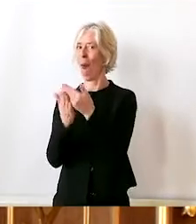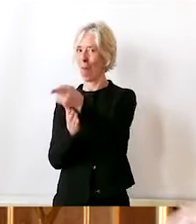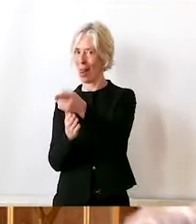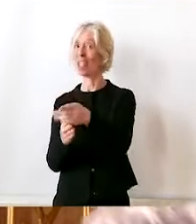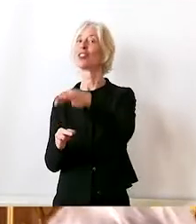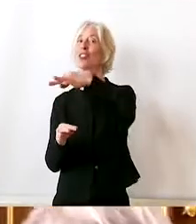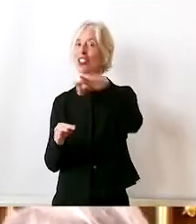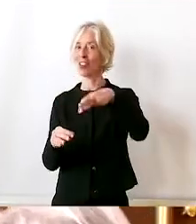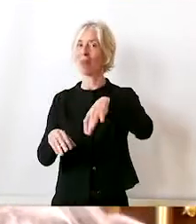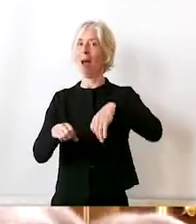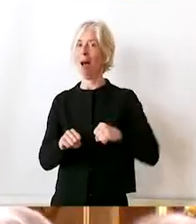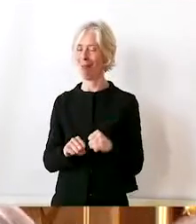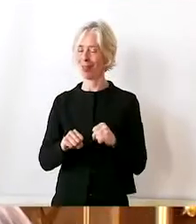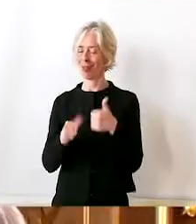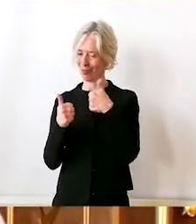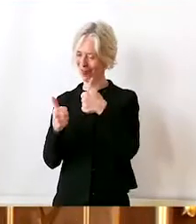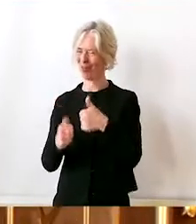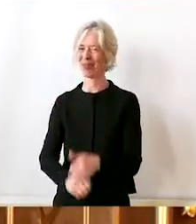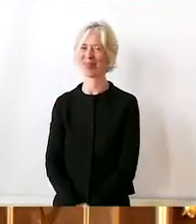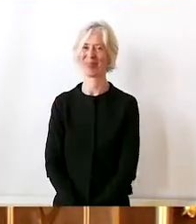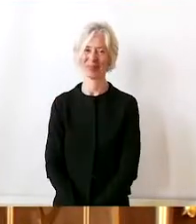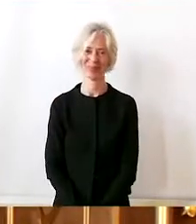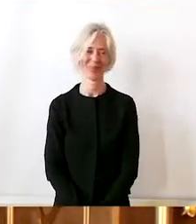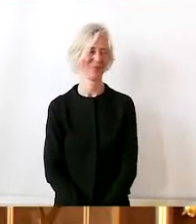richtig gemacht.